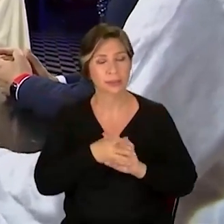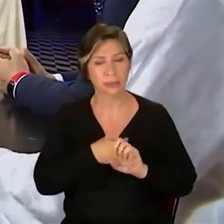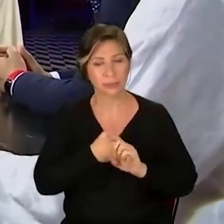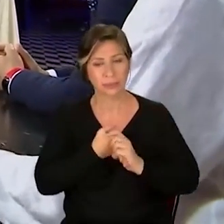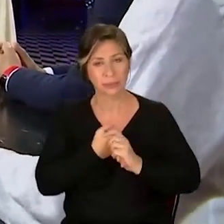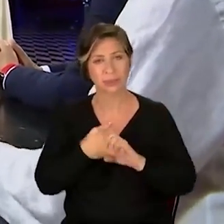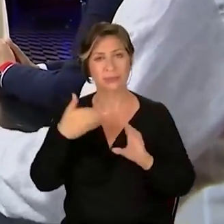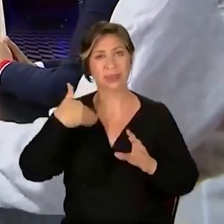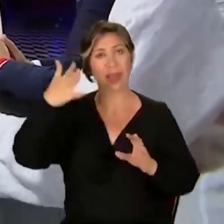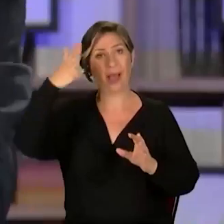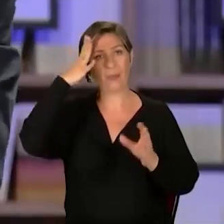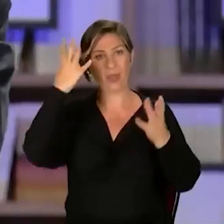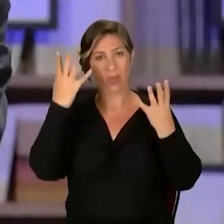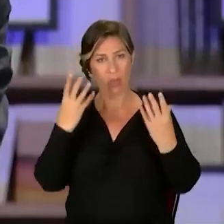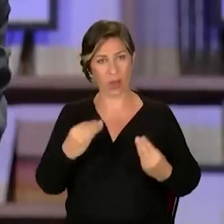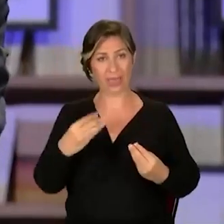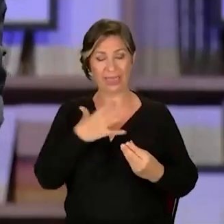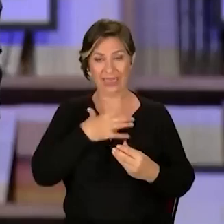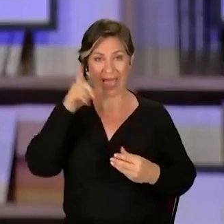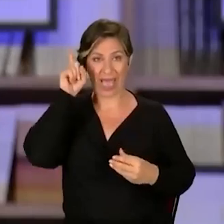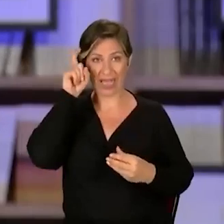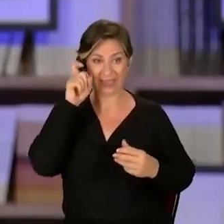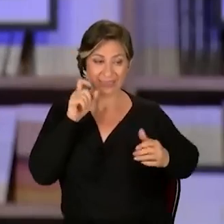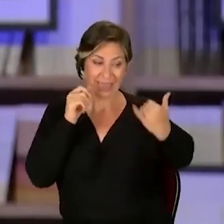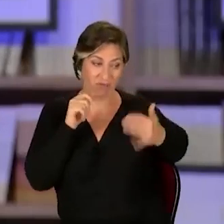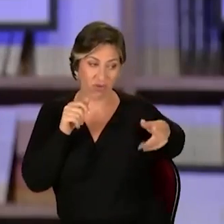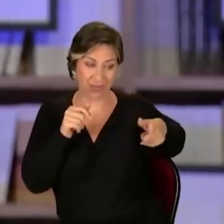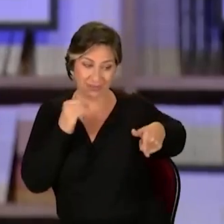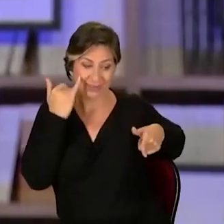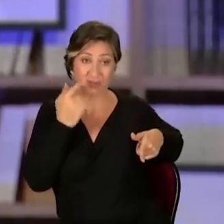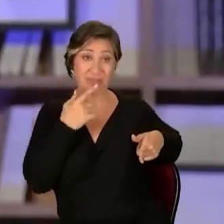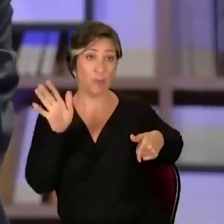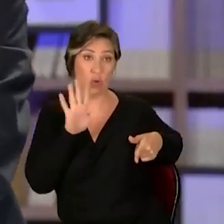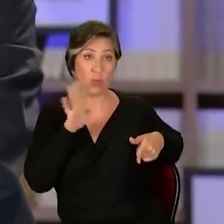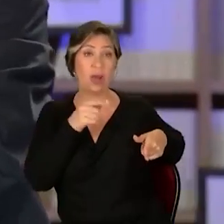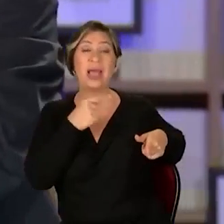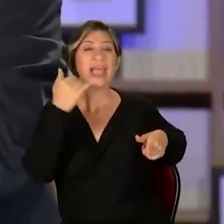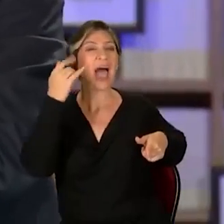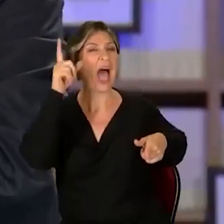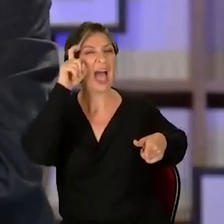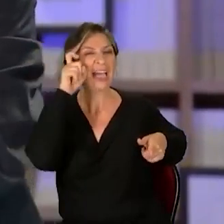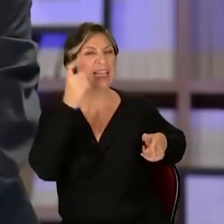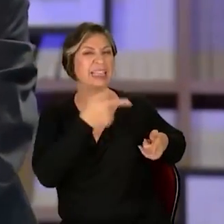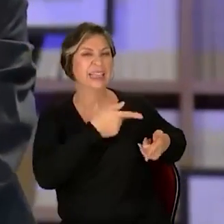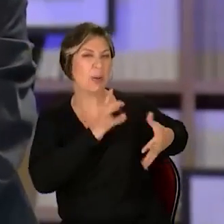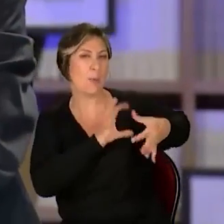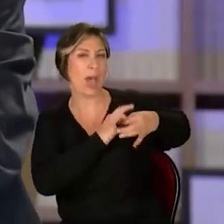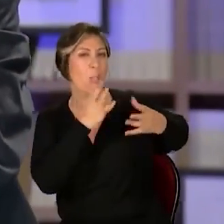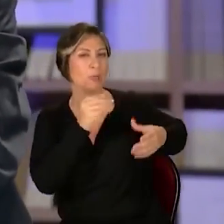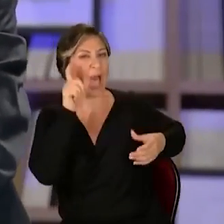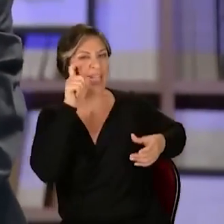biz gerizekalı olarak kendi akıllı aparatlarımızı, telefon demiyorum artık onlara, kendi akıllı bağlı